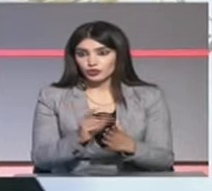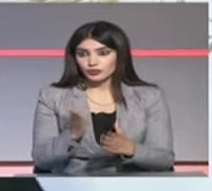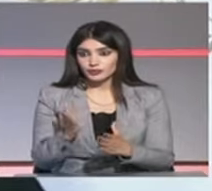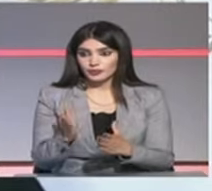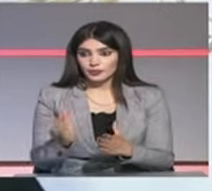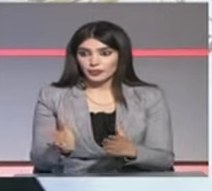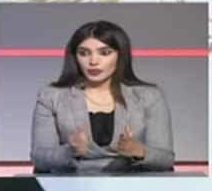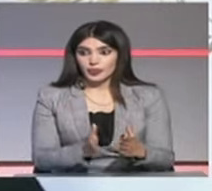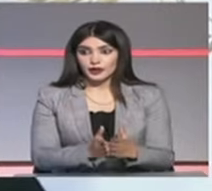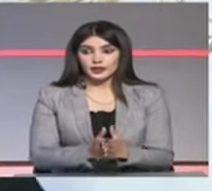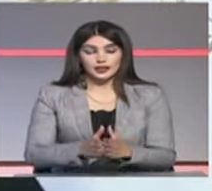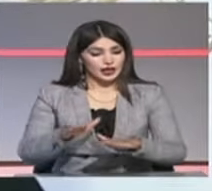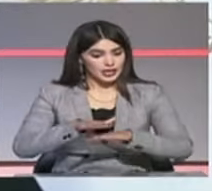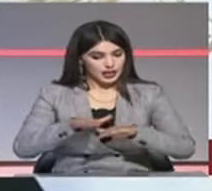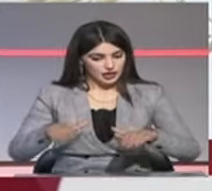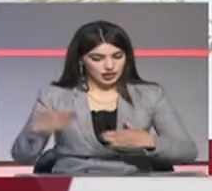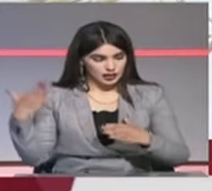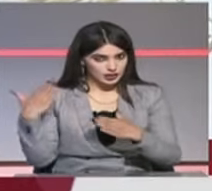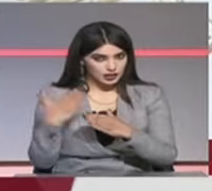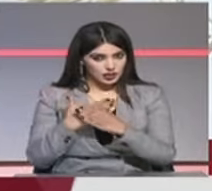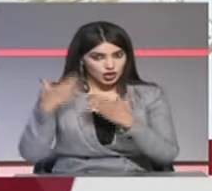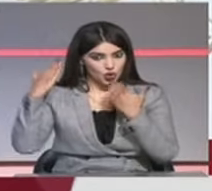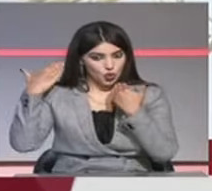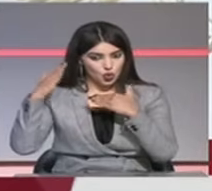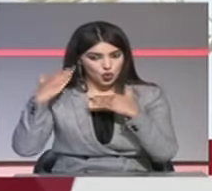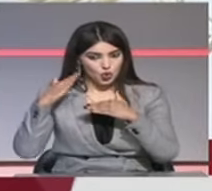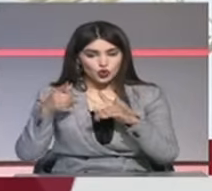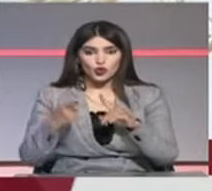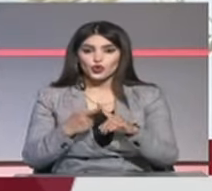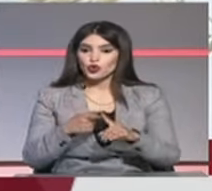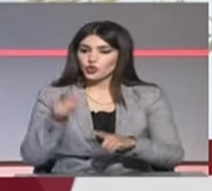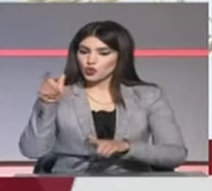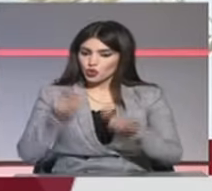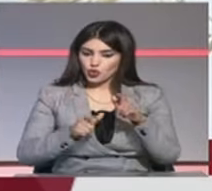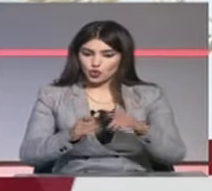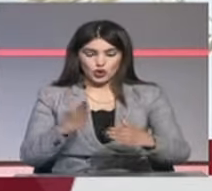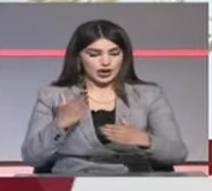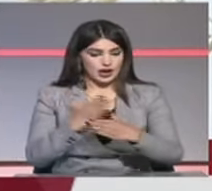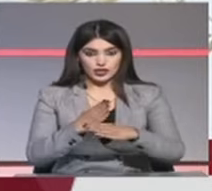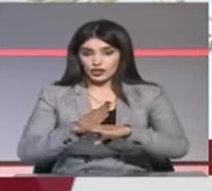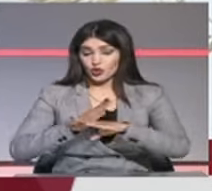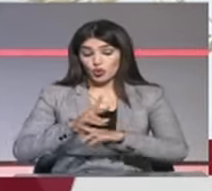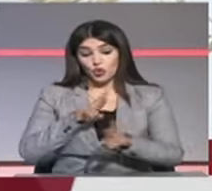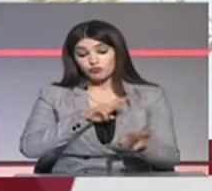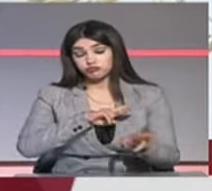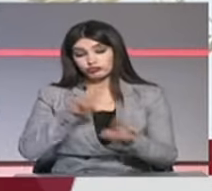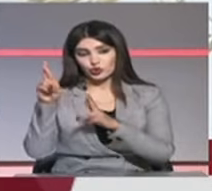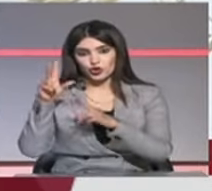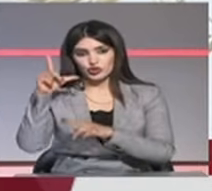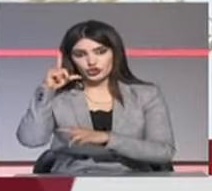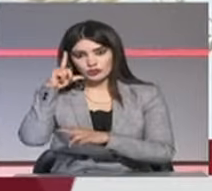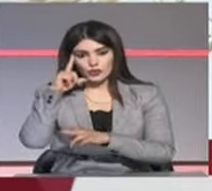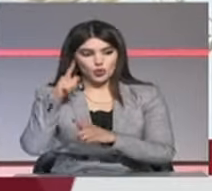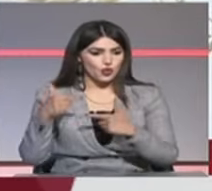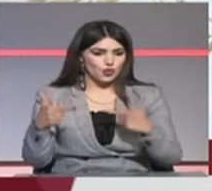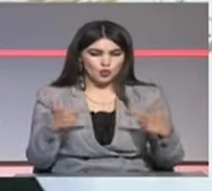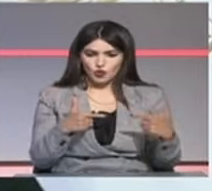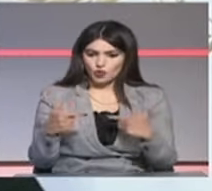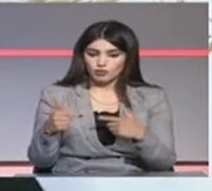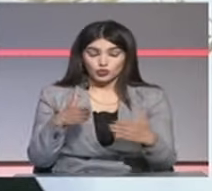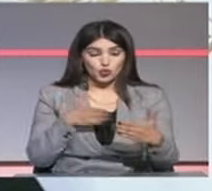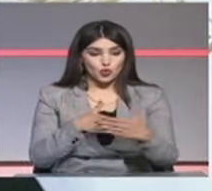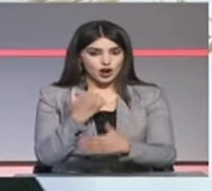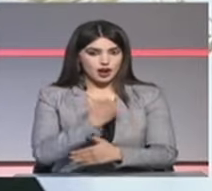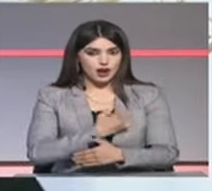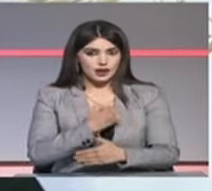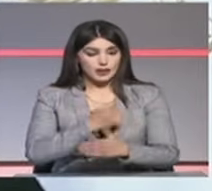وانهاء التدخلات الخارجيه وخروج كافه القوات الاجنبيه والمرتزقه والمقاتلين الارهابيين